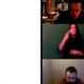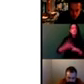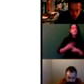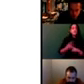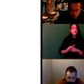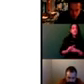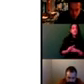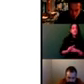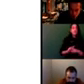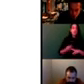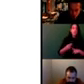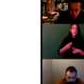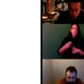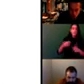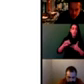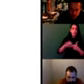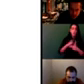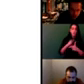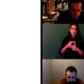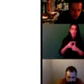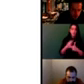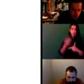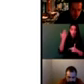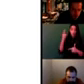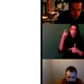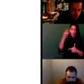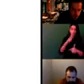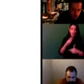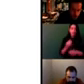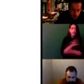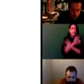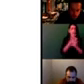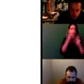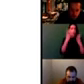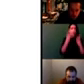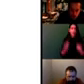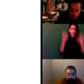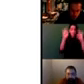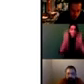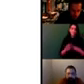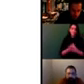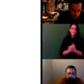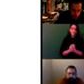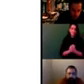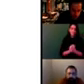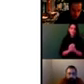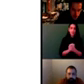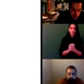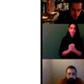olarak uygulandı. Yani o süreçte edindiğimiz feedback'i kullanarak kalıcı projeyi uyguladık.